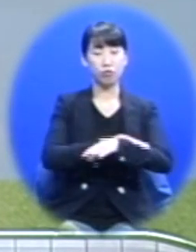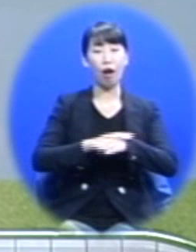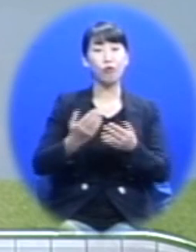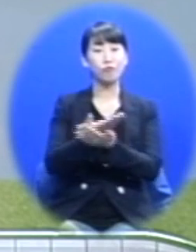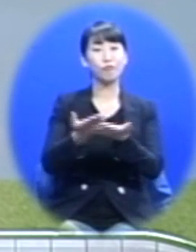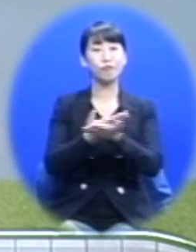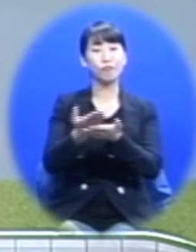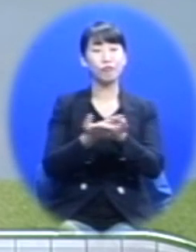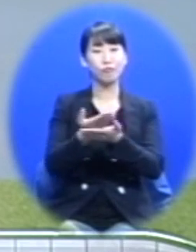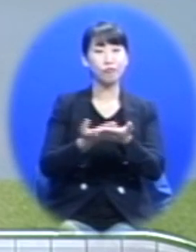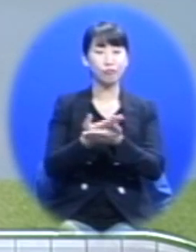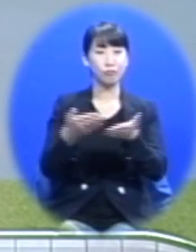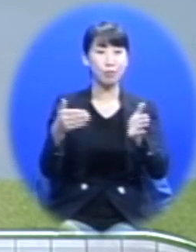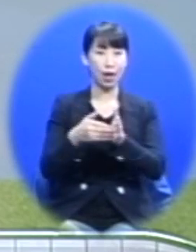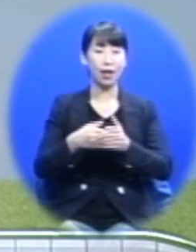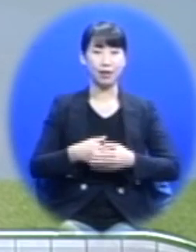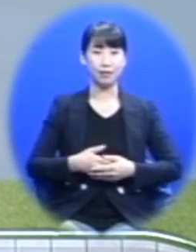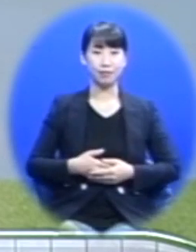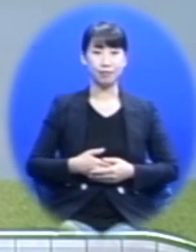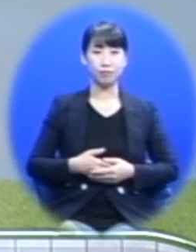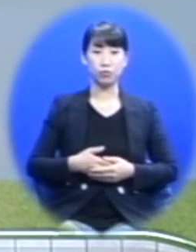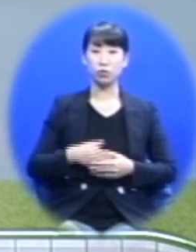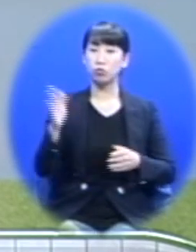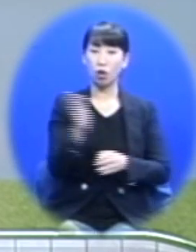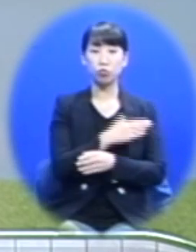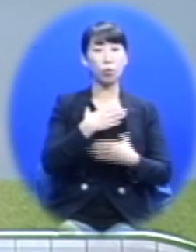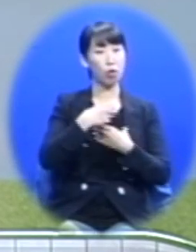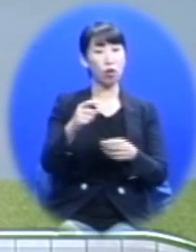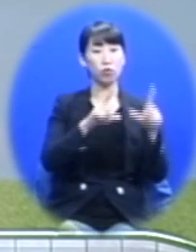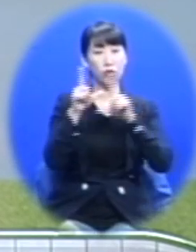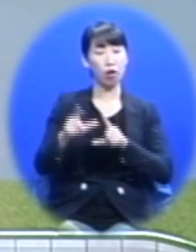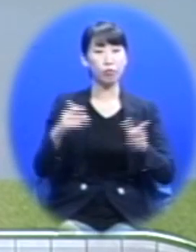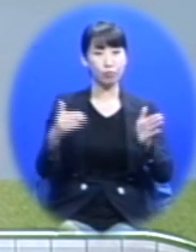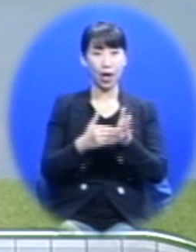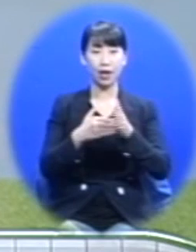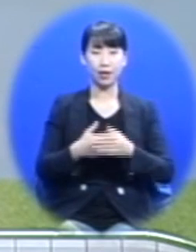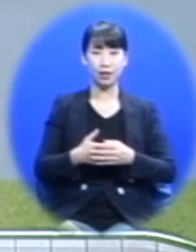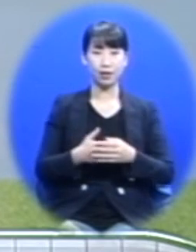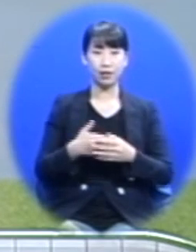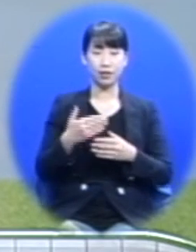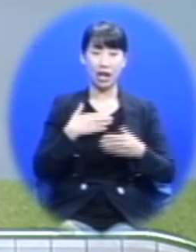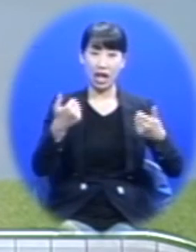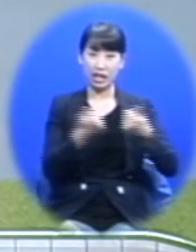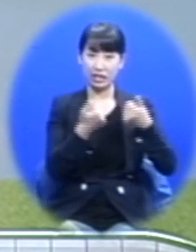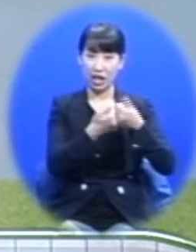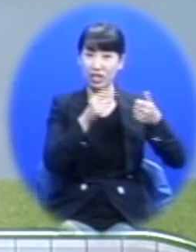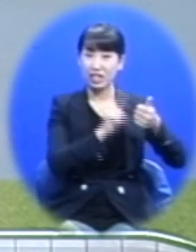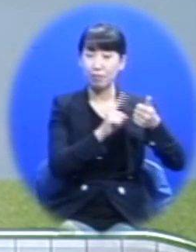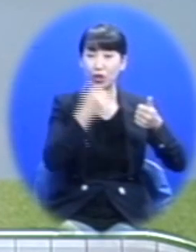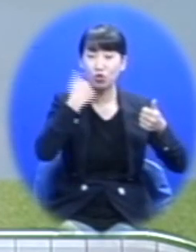시작하죠. 괴롭히지 않고. 그래서 그때부터 아주 편안하게 지냈. 자기랑 싸웠던 애 나중에 소문을